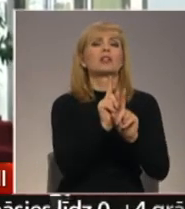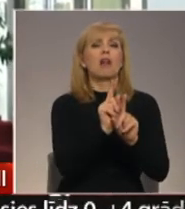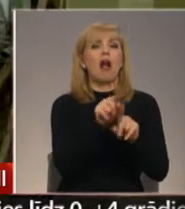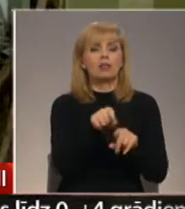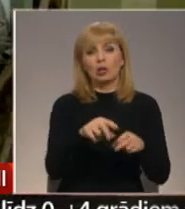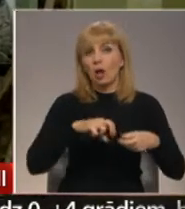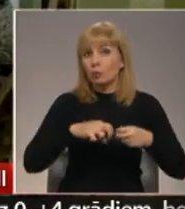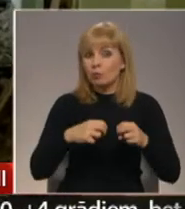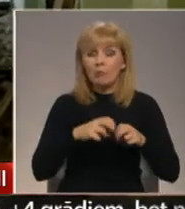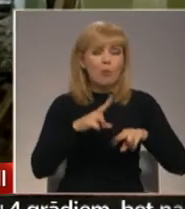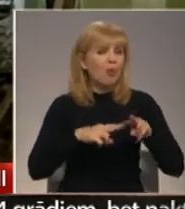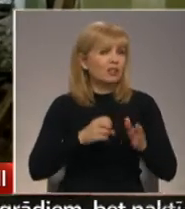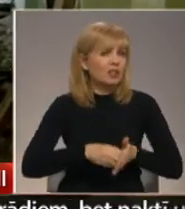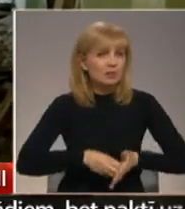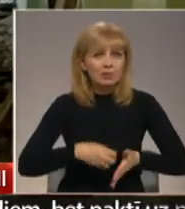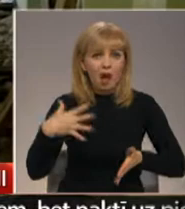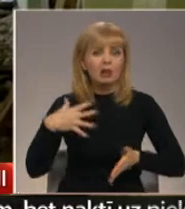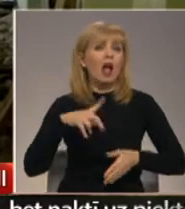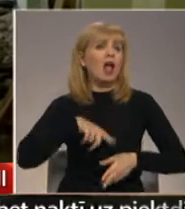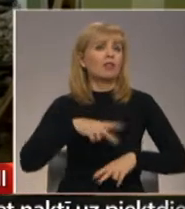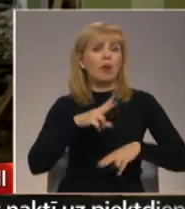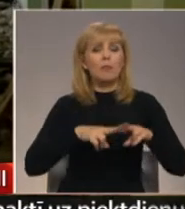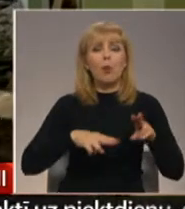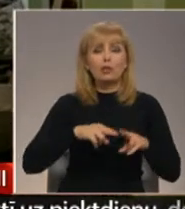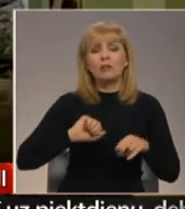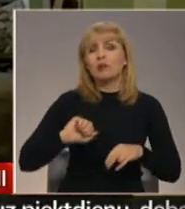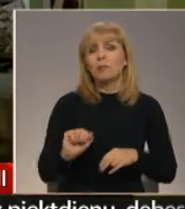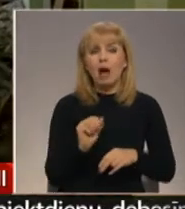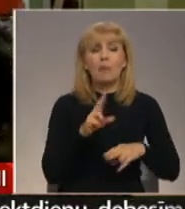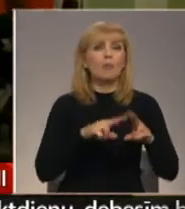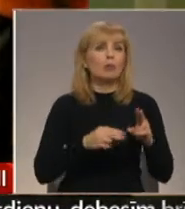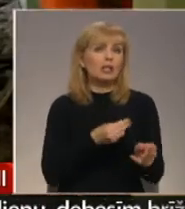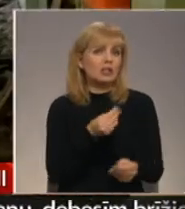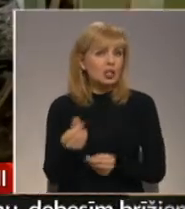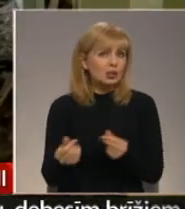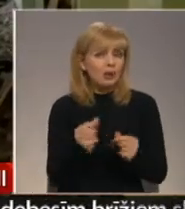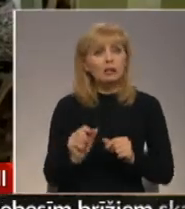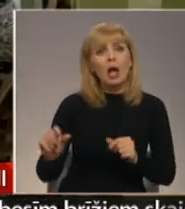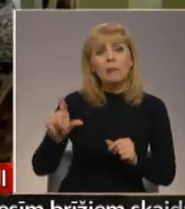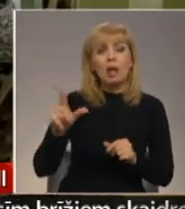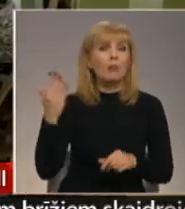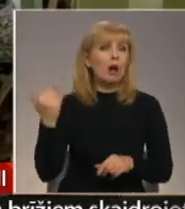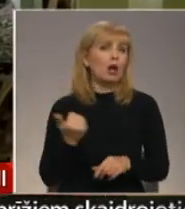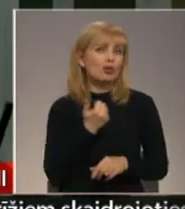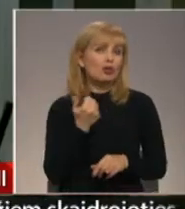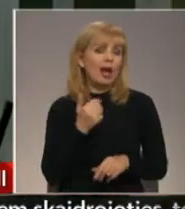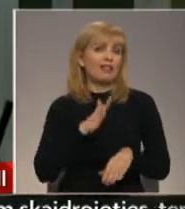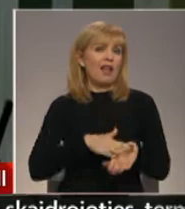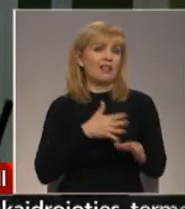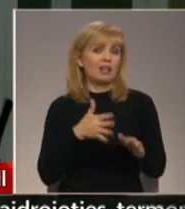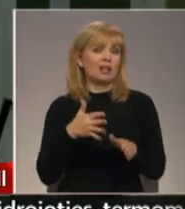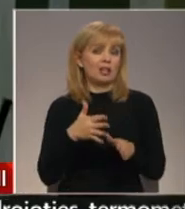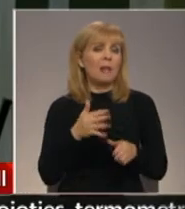dārga. Latvijas būvu uzņēmēja partnerībā skaidro, ka būvniecības izmaksu pieaugumu jau pagājušajā gadā ietekmēja darba